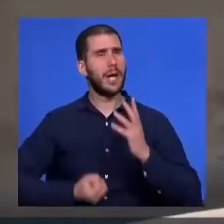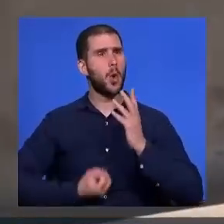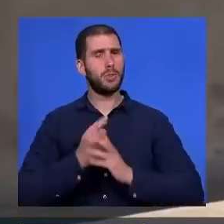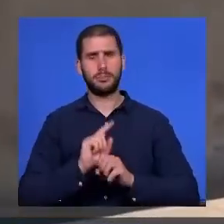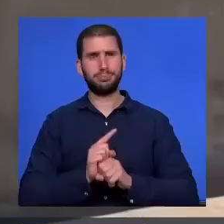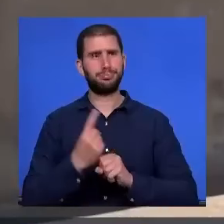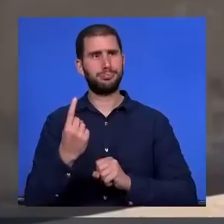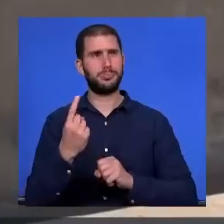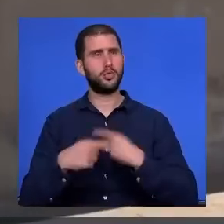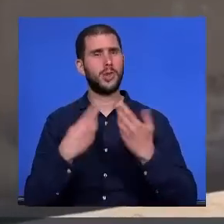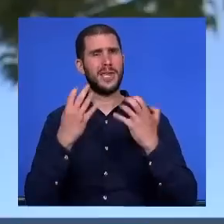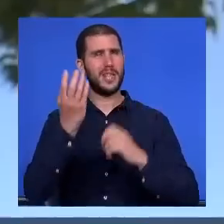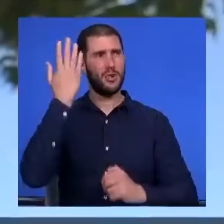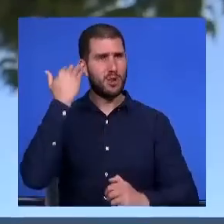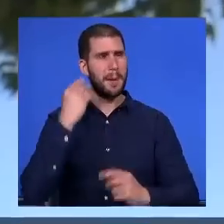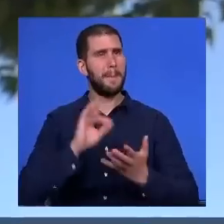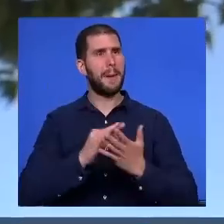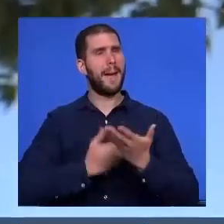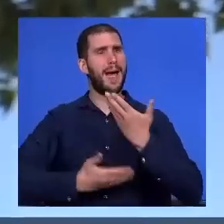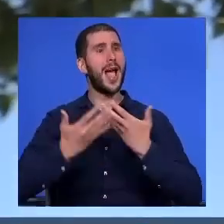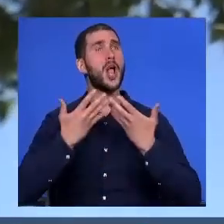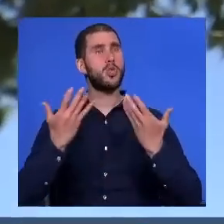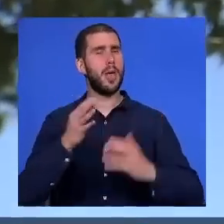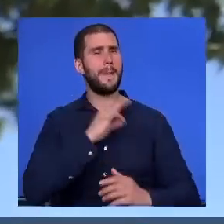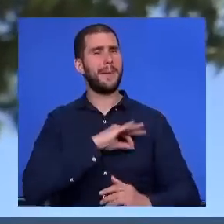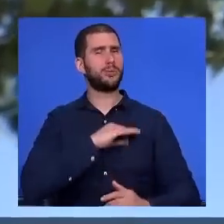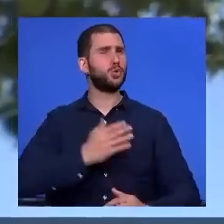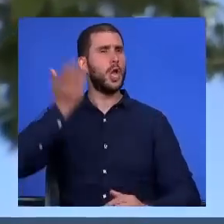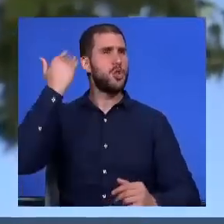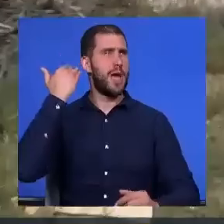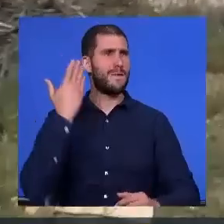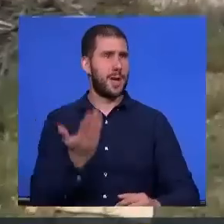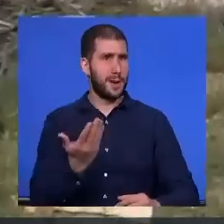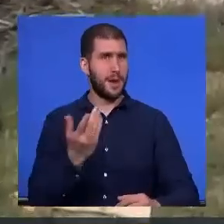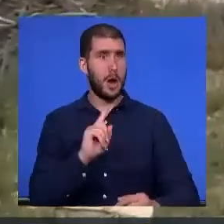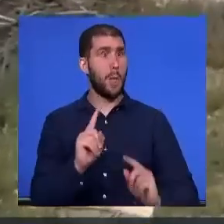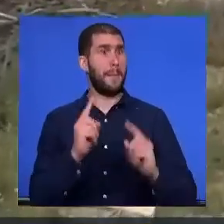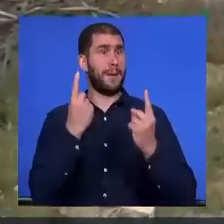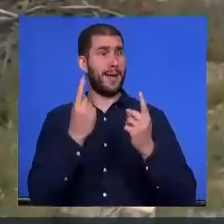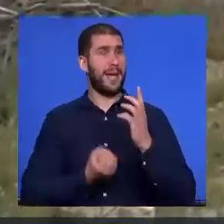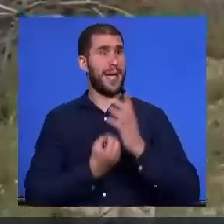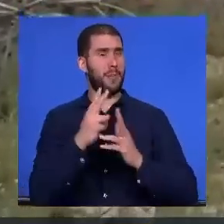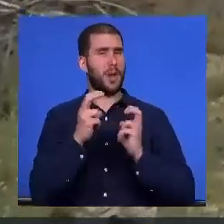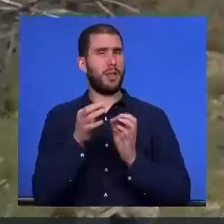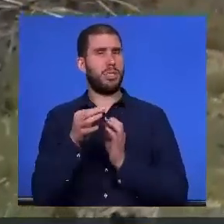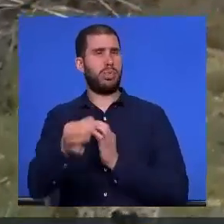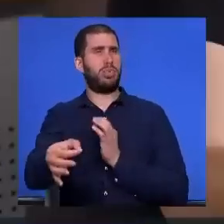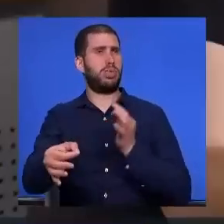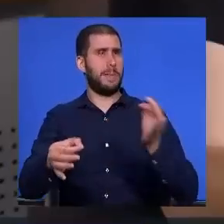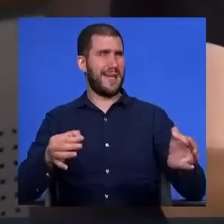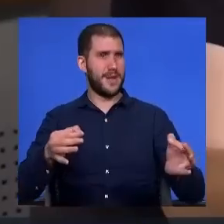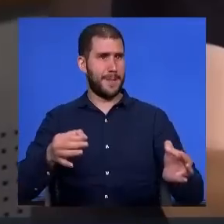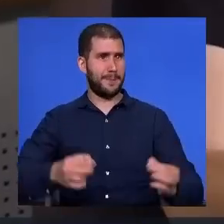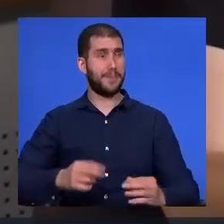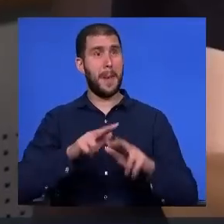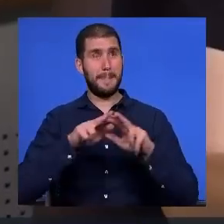לילה בשנות ה-90, בימי העלייה הגדולה מברית המועצות לשעבר. ולא במקרה הן קמו בערי הפריפריה.